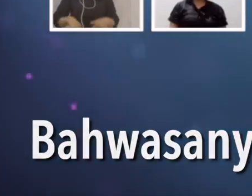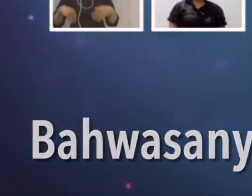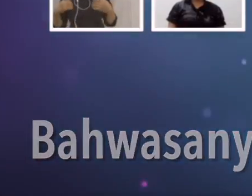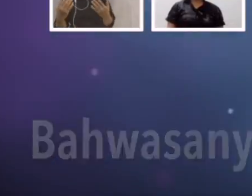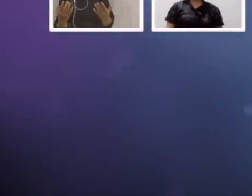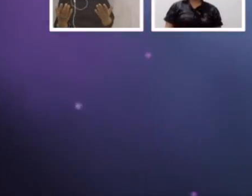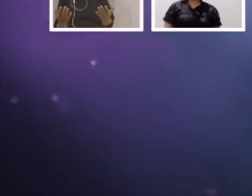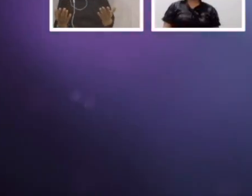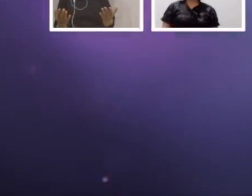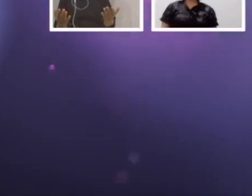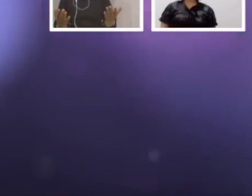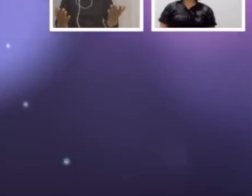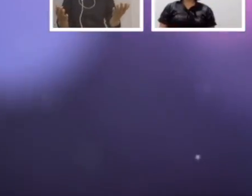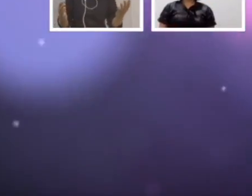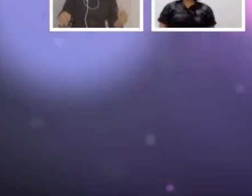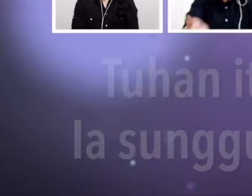setia-Nya.